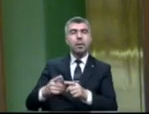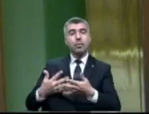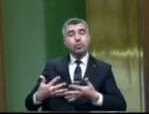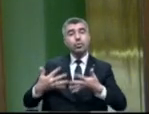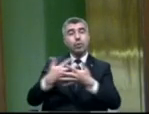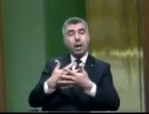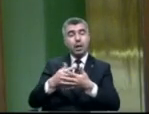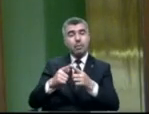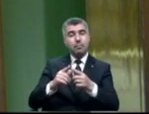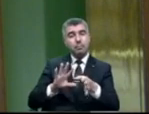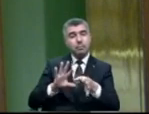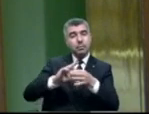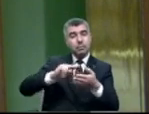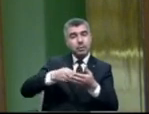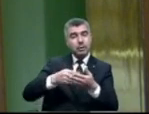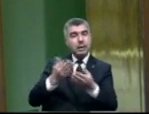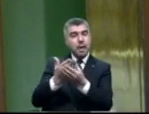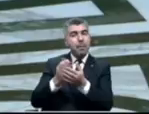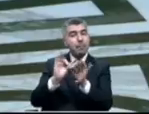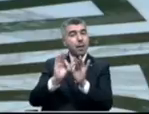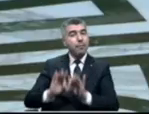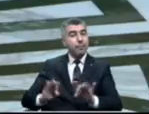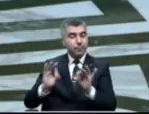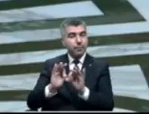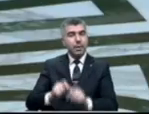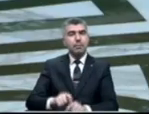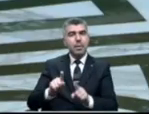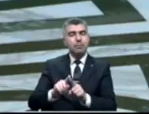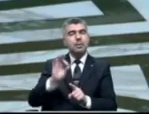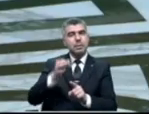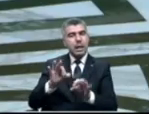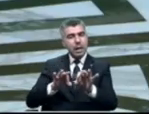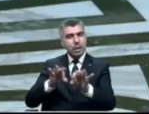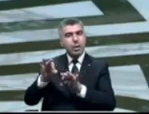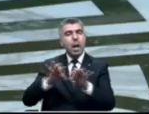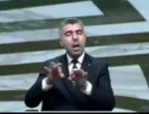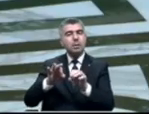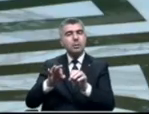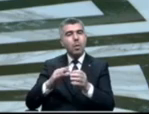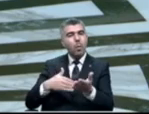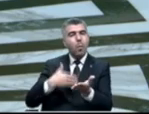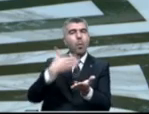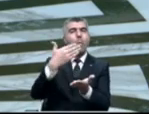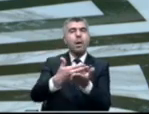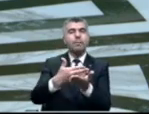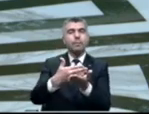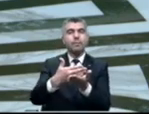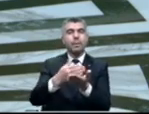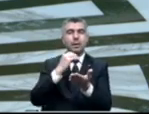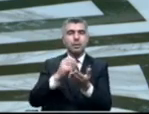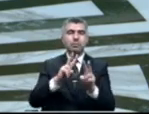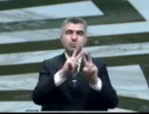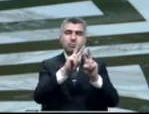يؤفوا بالالتزامات ديالهم بدون أسباب موضوعية، كيتم اتخاذ الإجراءات اللازمة في حقهم، ويتم القيام